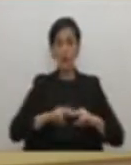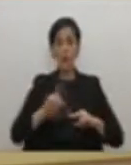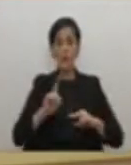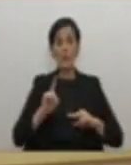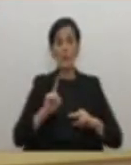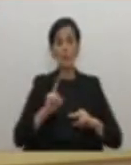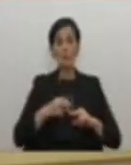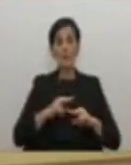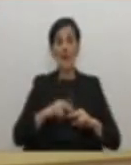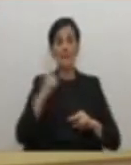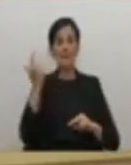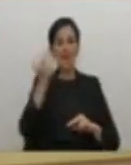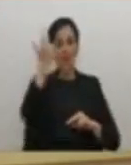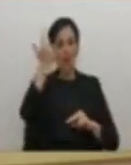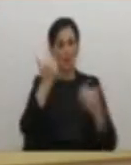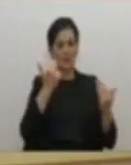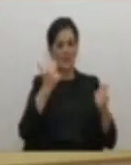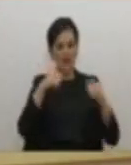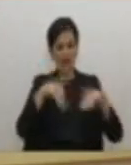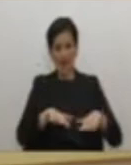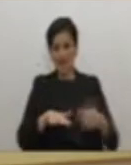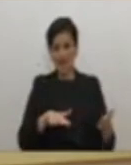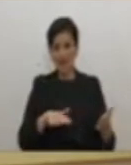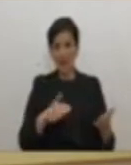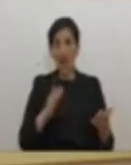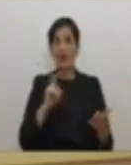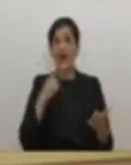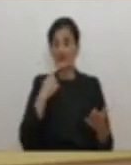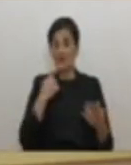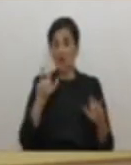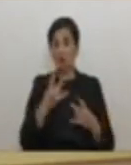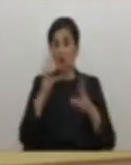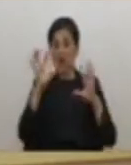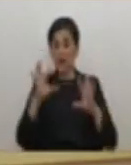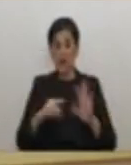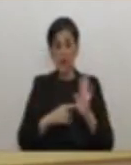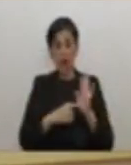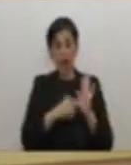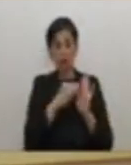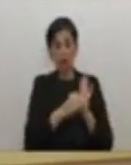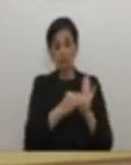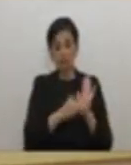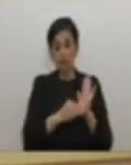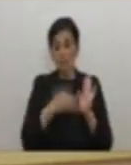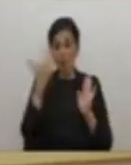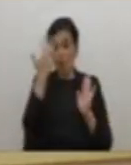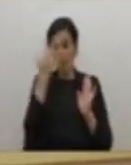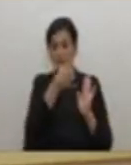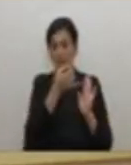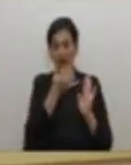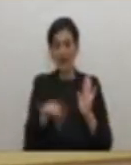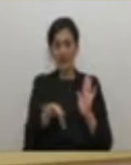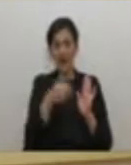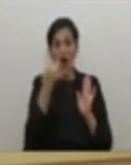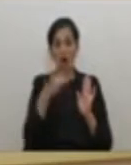ეს ლეგიტიმური იყოს ეს თქვენი გაწყვეტლება. და ეხლა რა თქმა უნდა, კანონში რა წერია ოცნებამ, ეს ოცნებას აღარ აინტერესებს, აინტერესებს